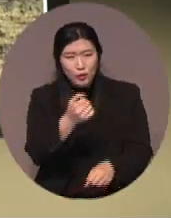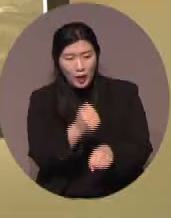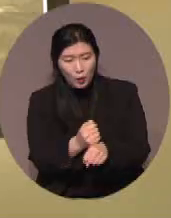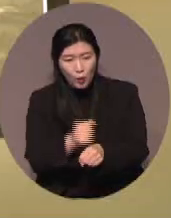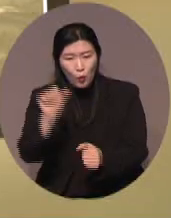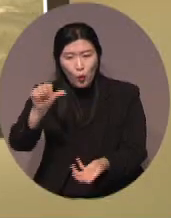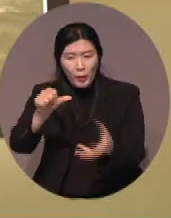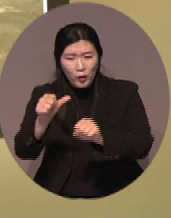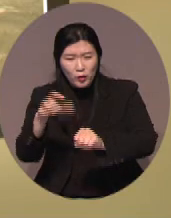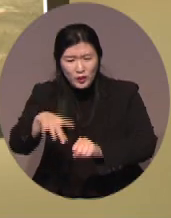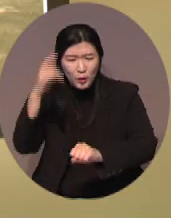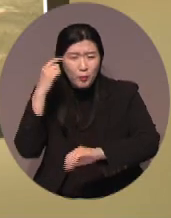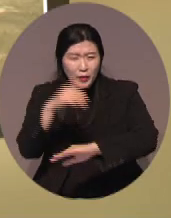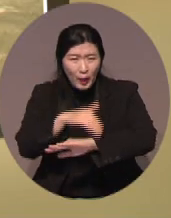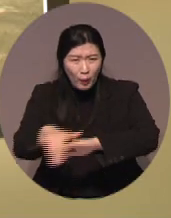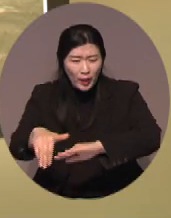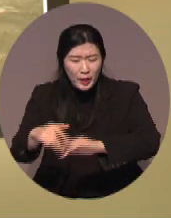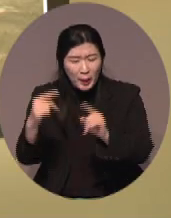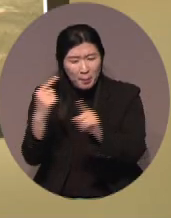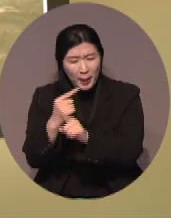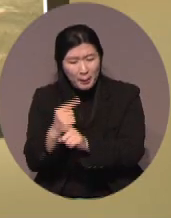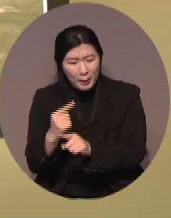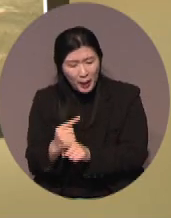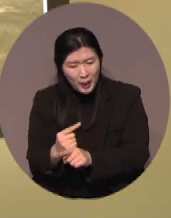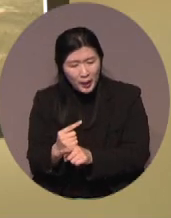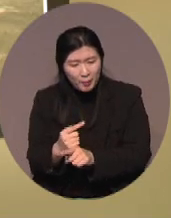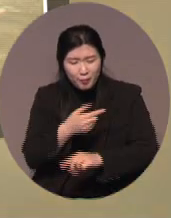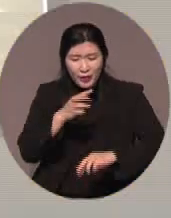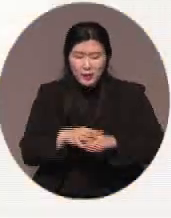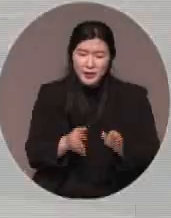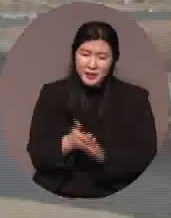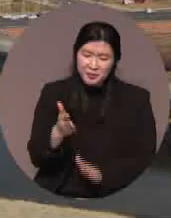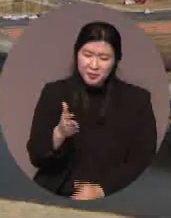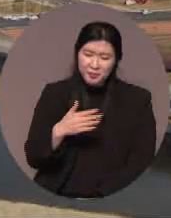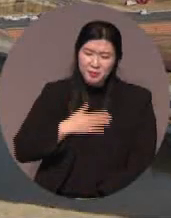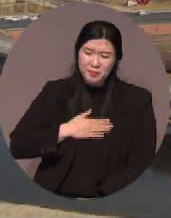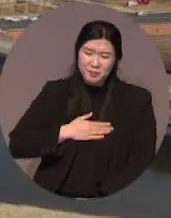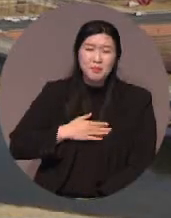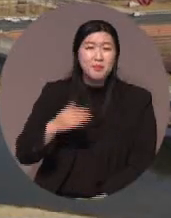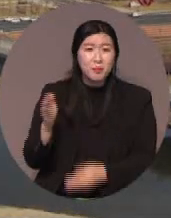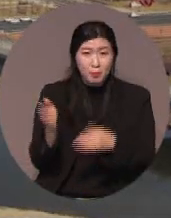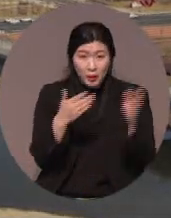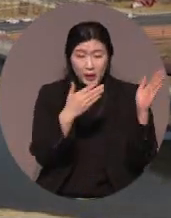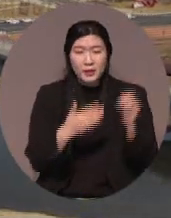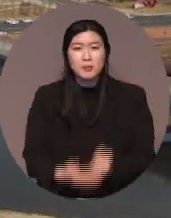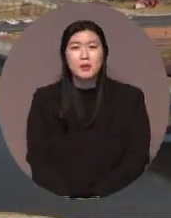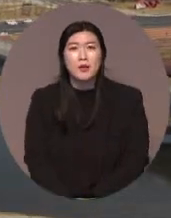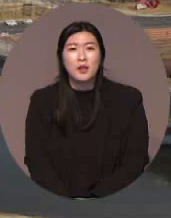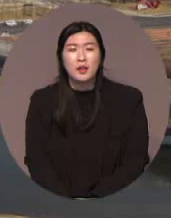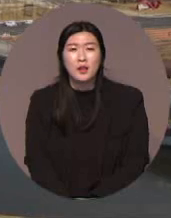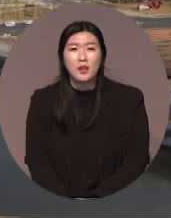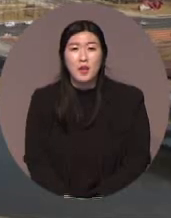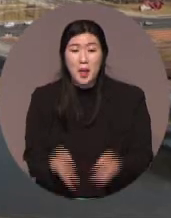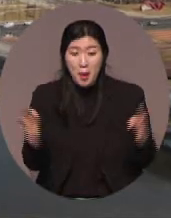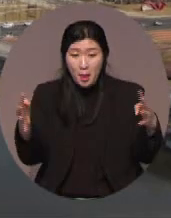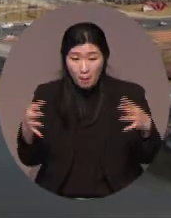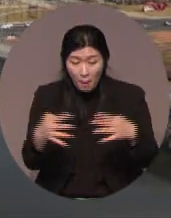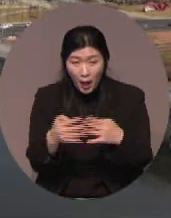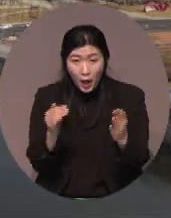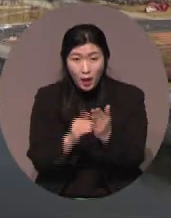500억원이었지만 우여곡절 끝에 대전시는이를 받아들였습니다 그리고이 지원에 대한 대가로